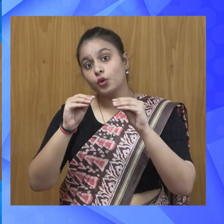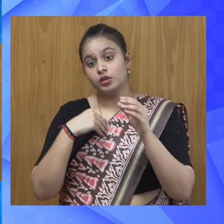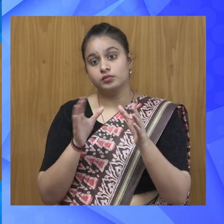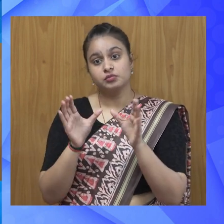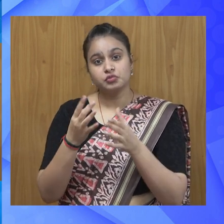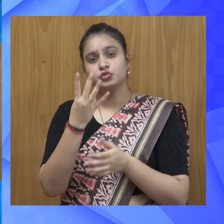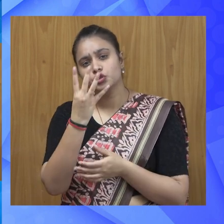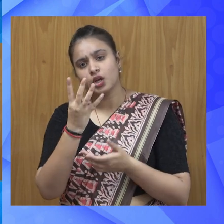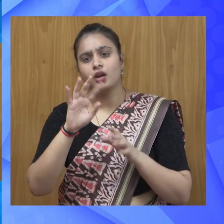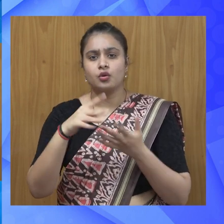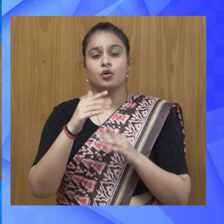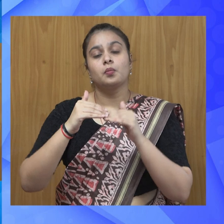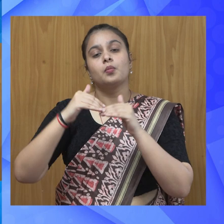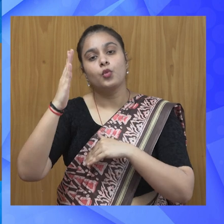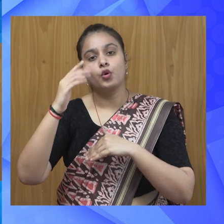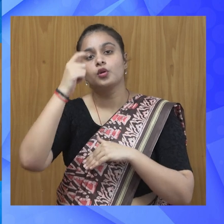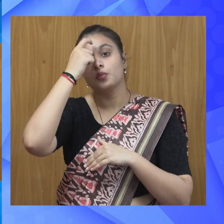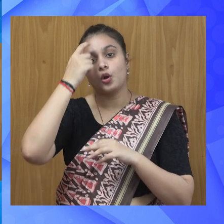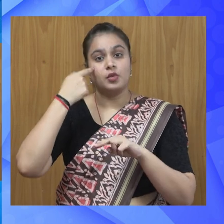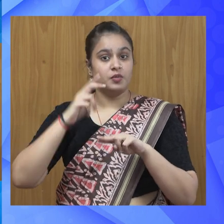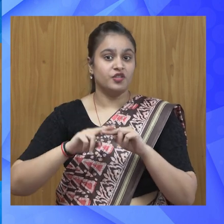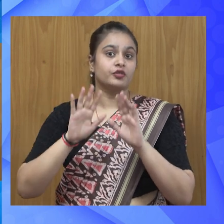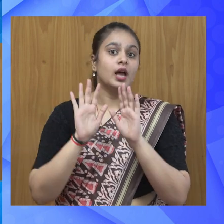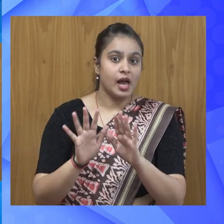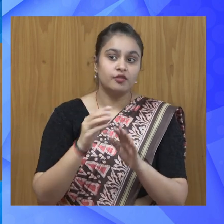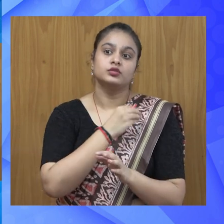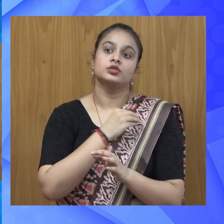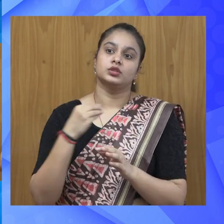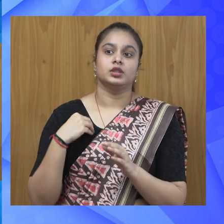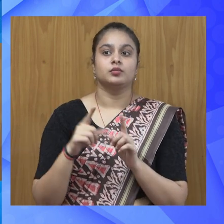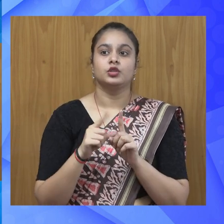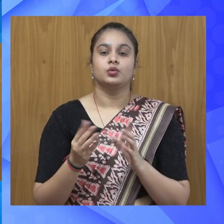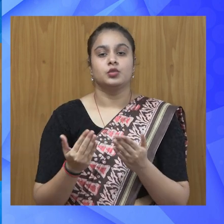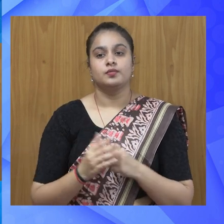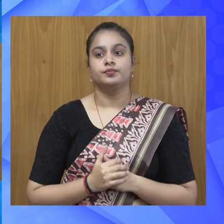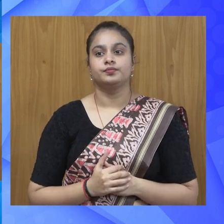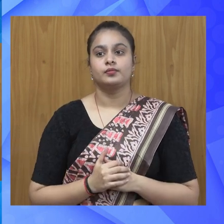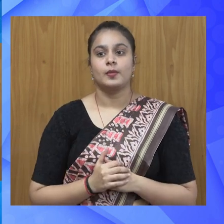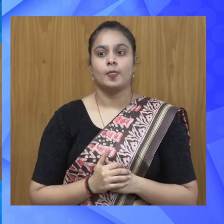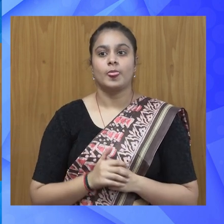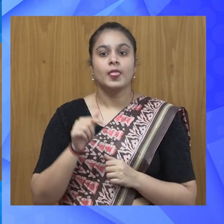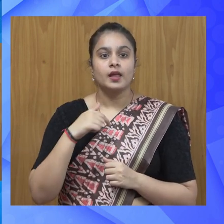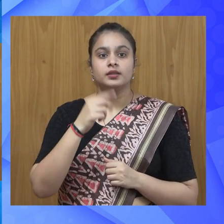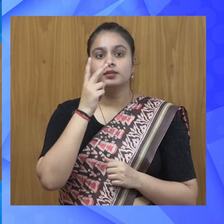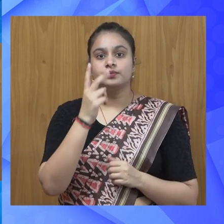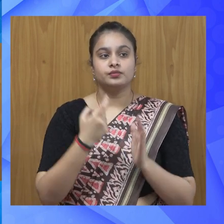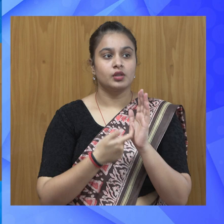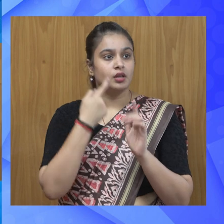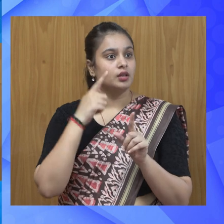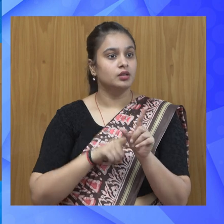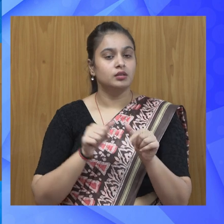चाहिए, चार या उससे ज्यादा, तब जाके इसका डायग्नोसिस बनता है। अब आप इसका देखें रिया का